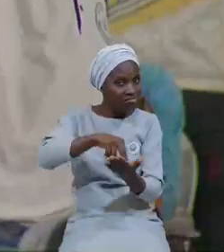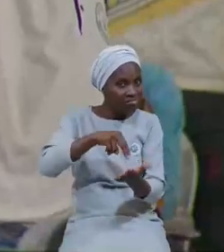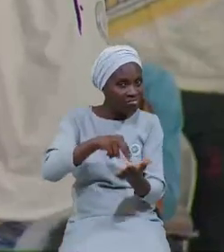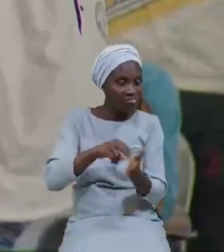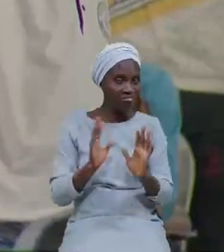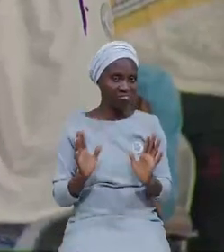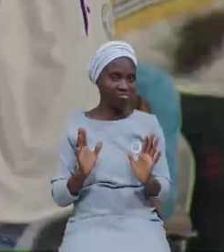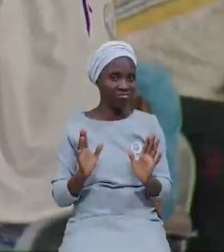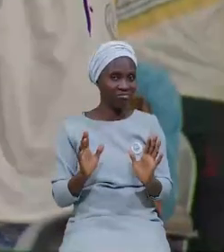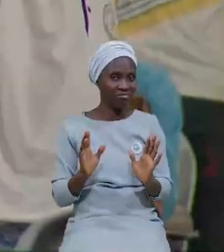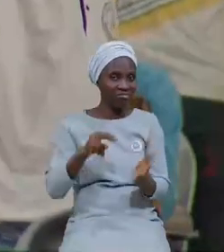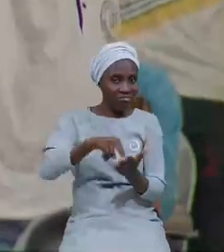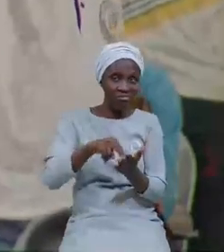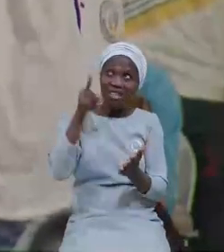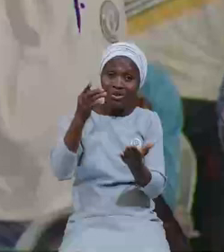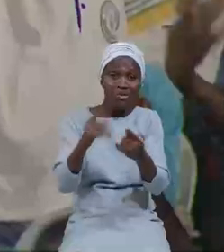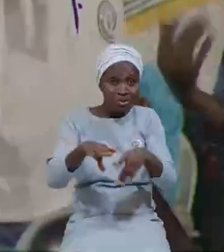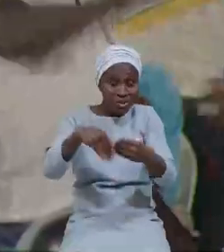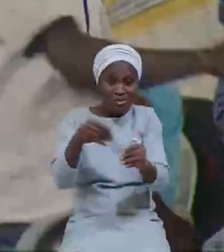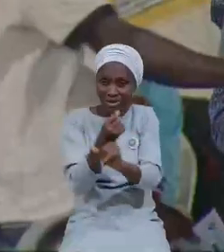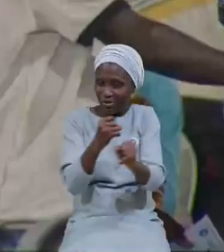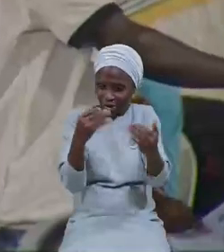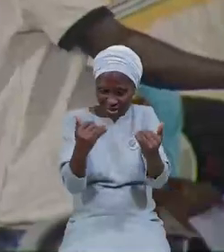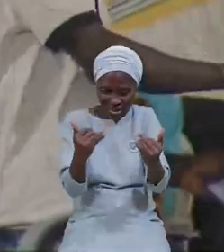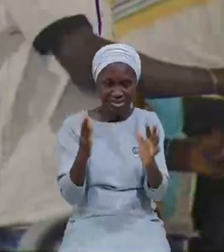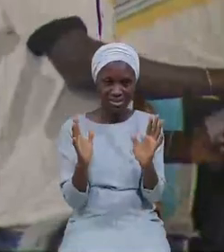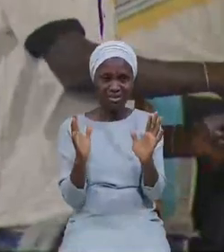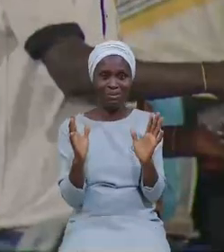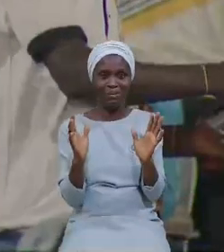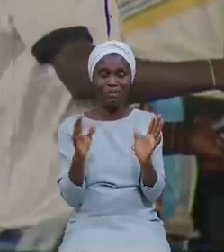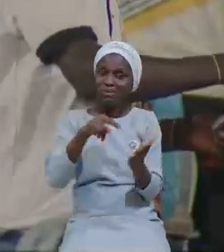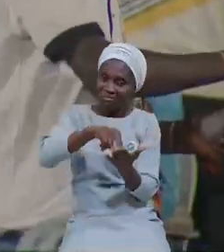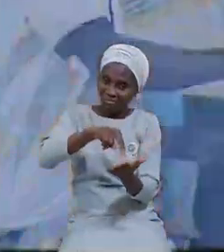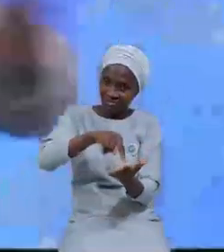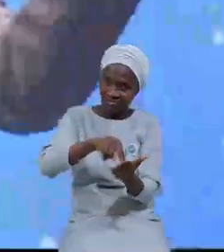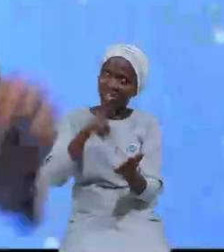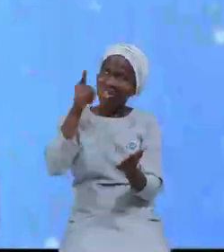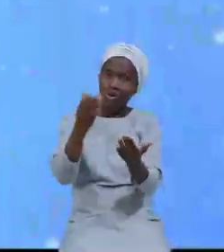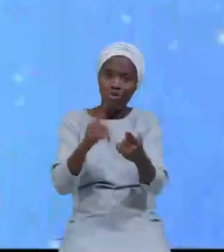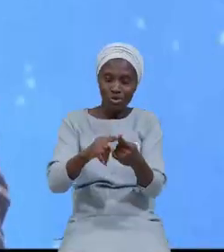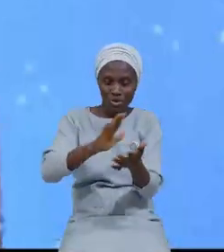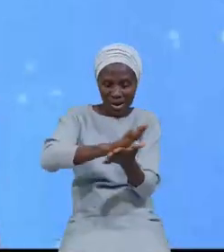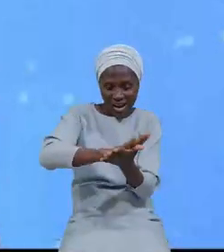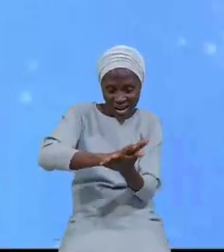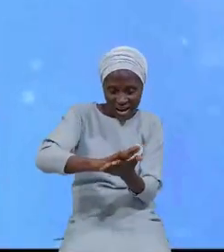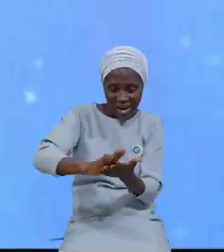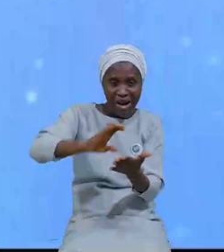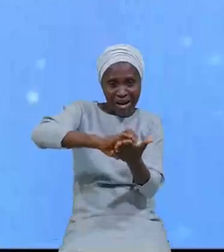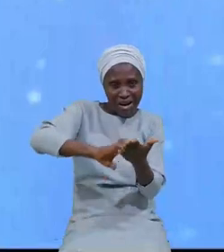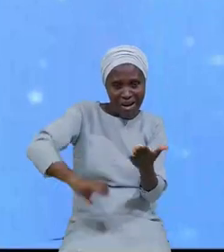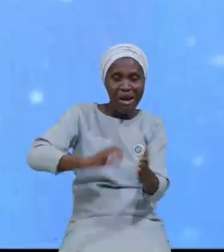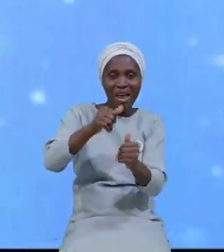il veut te donner le salut maintenant ne perds pas de temps debout debout il veut effacer et